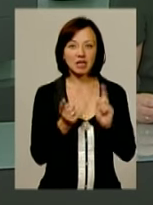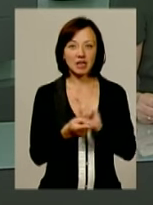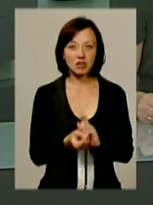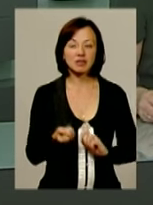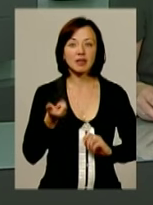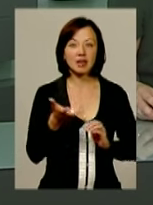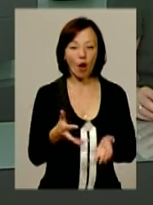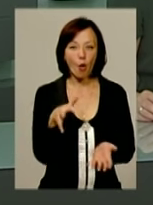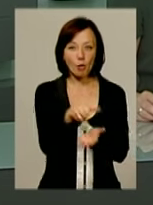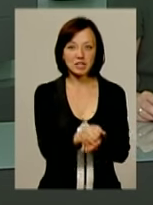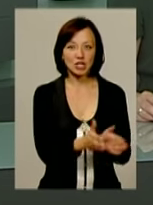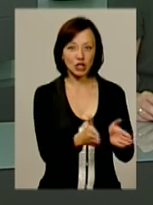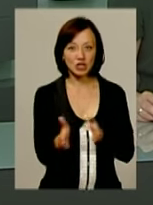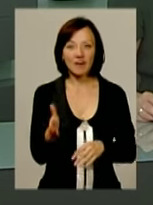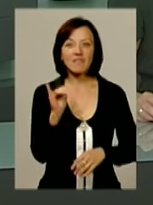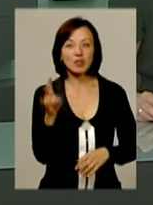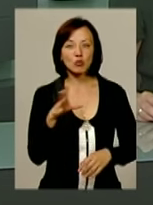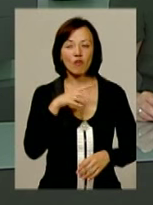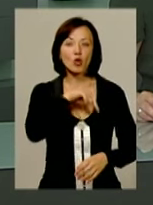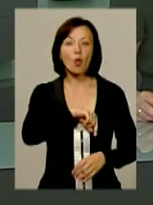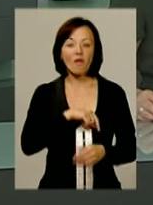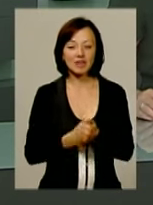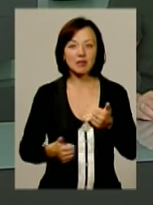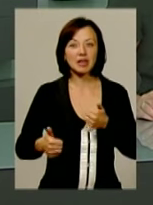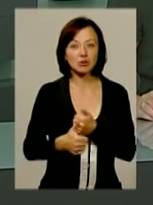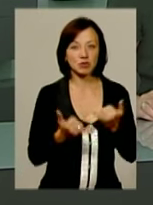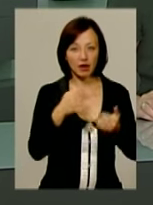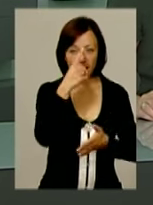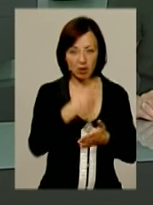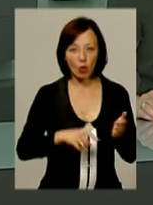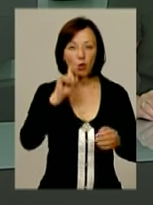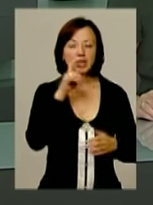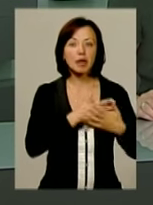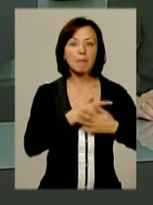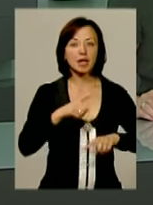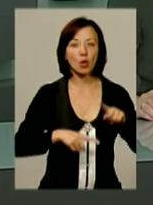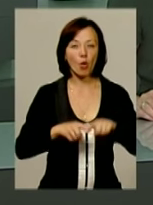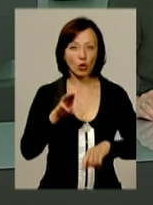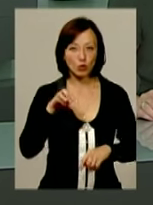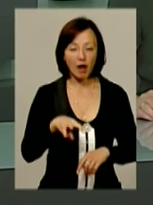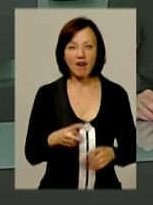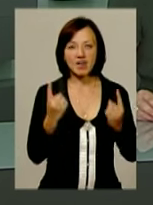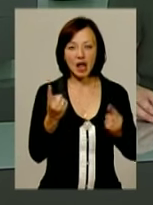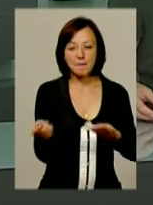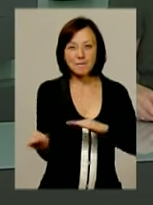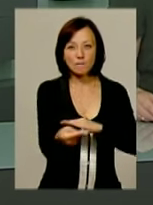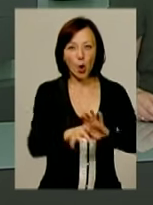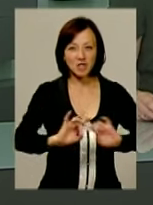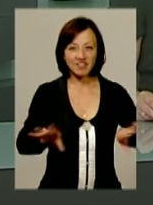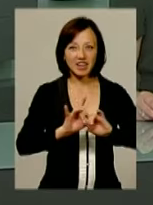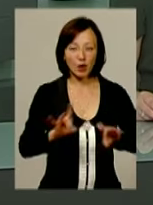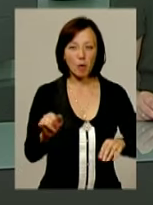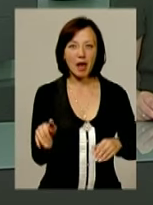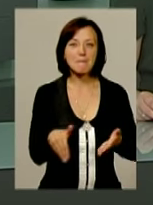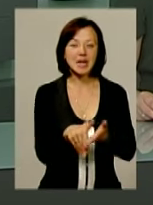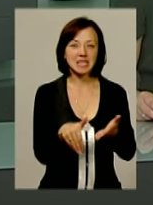режимів. Андрей Шептицький був не тільки духовним лідером для вірян, а й українським патріотом, великим просвітником та меценатом.